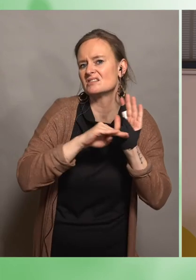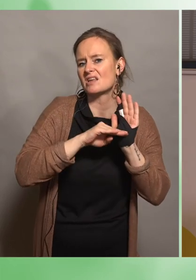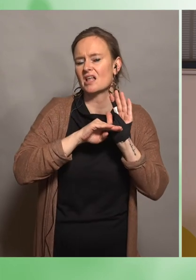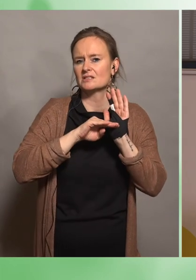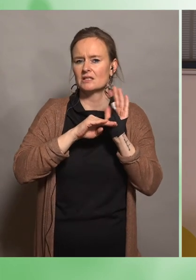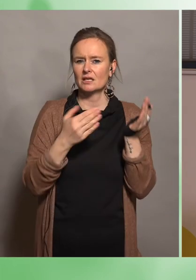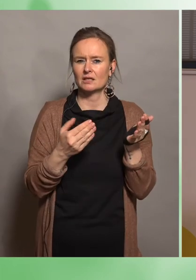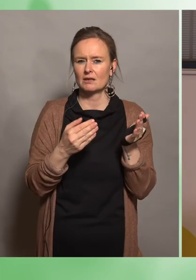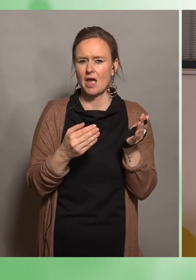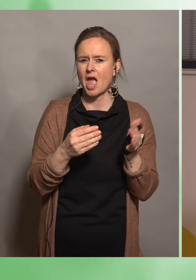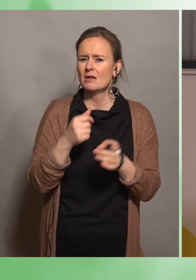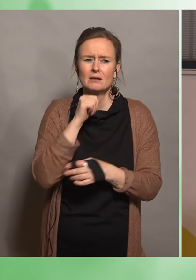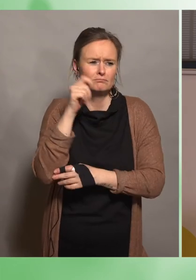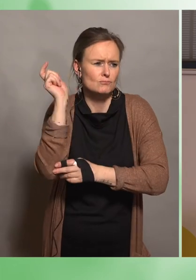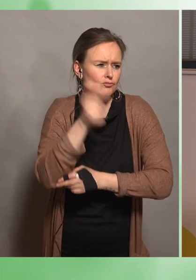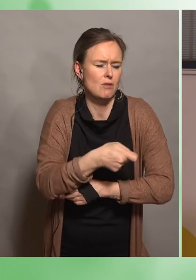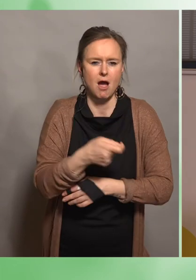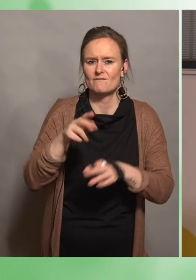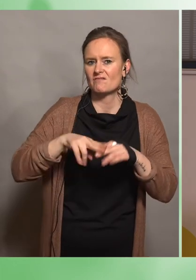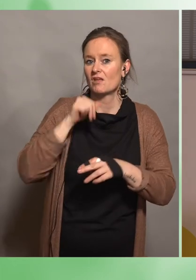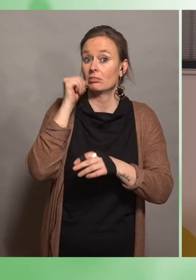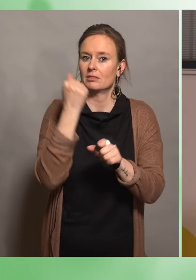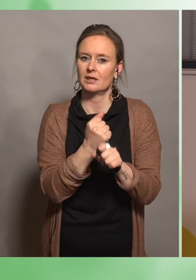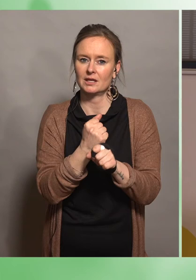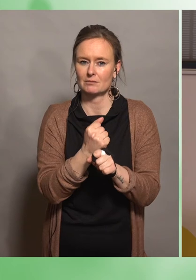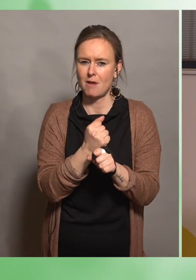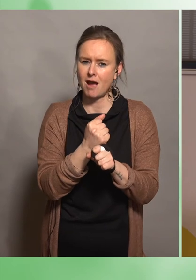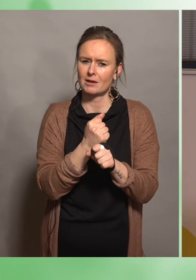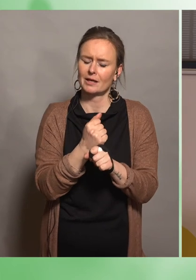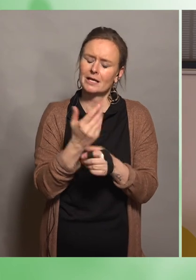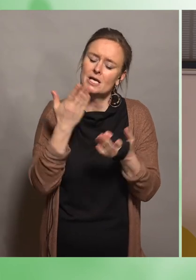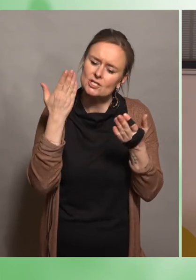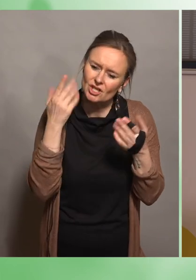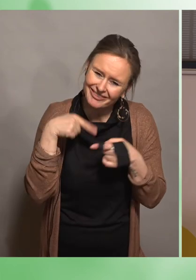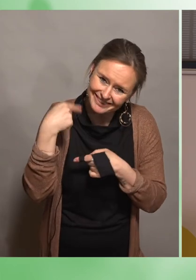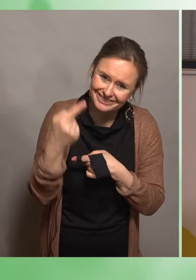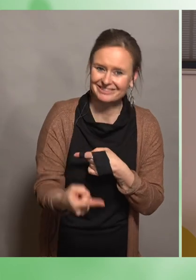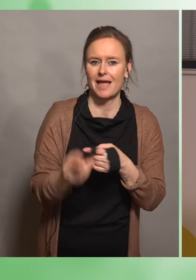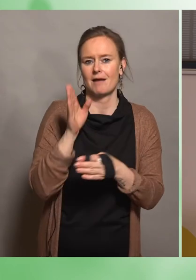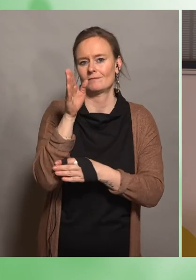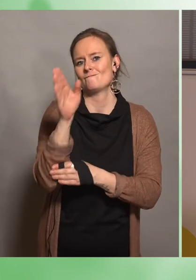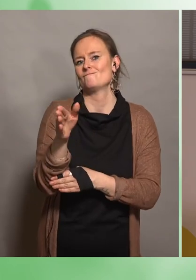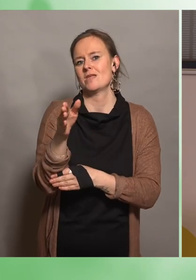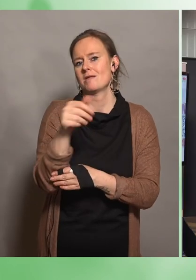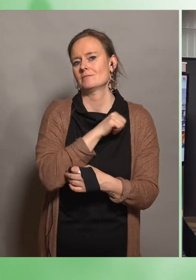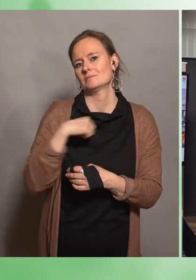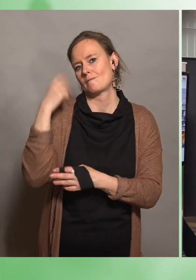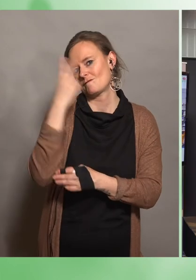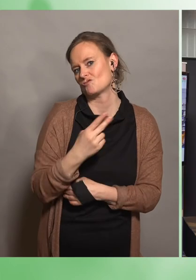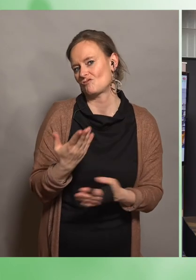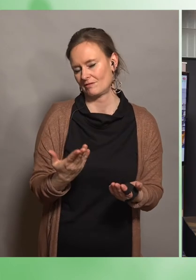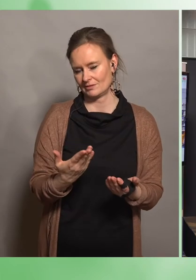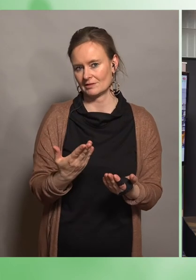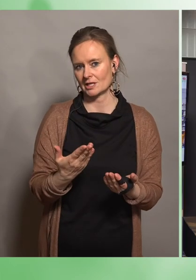besonderen Strafen dafür, wenn man das nicht tut, sondern geht das von selbst. Und da müssen wir als Gesellschaft eigentlich hinkommen.